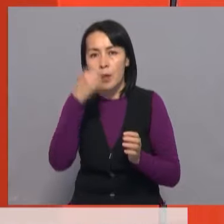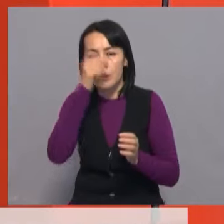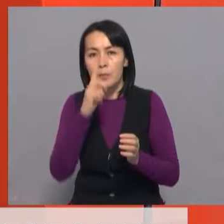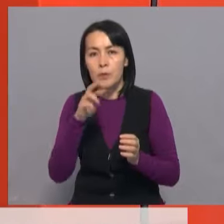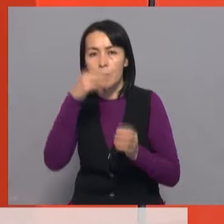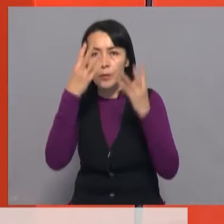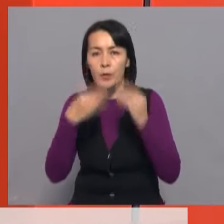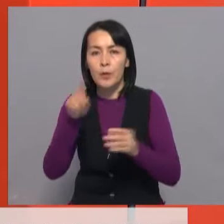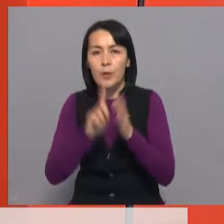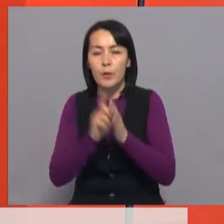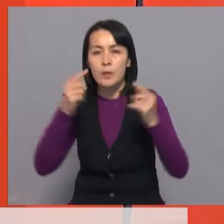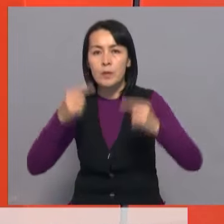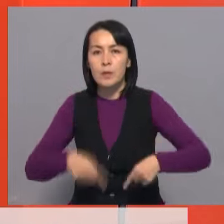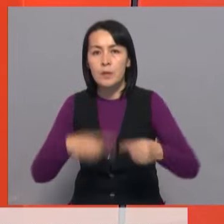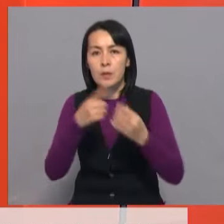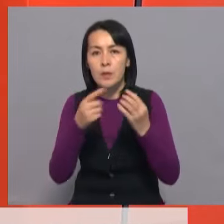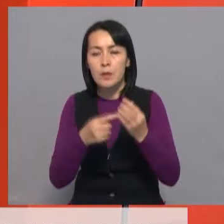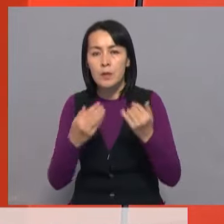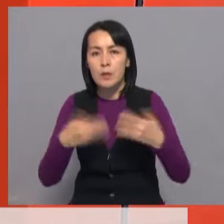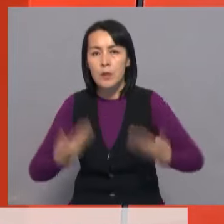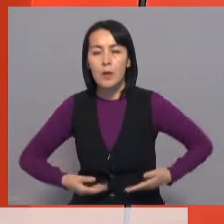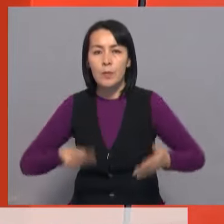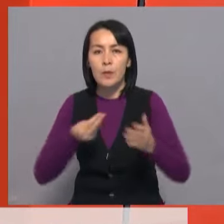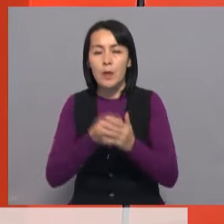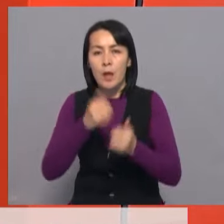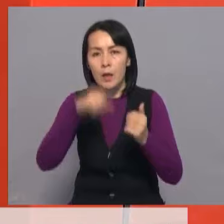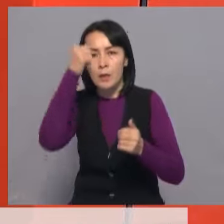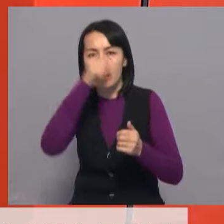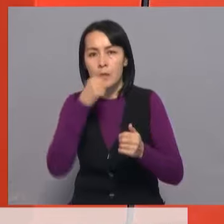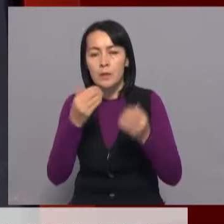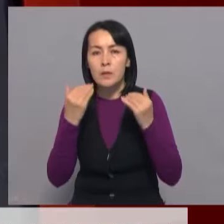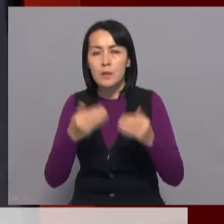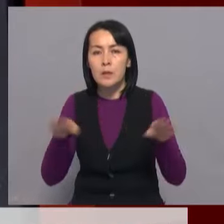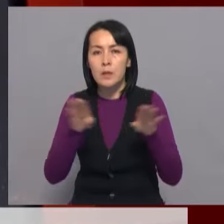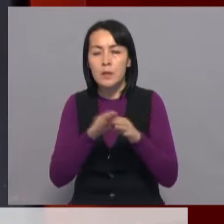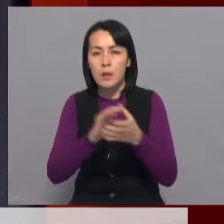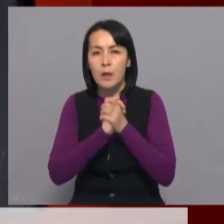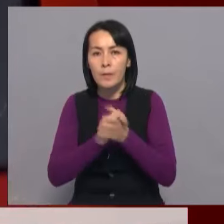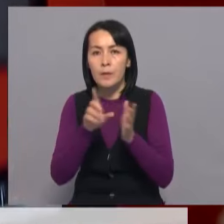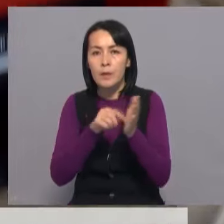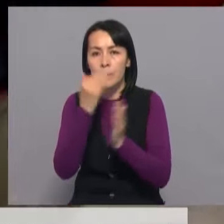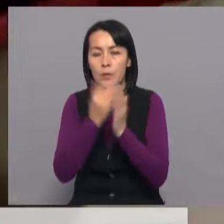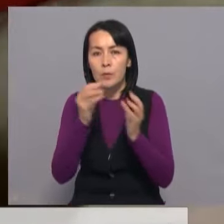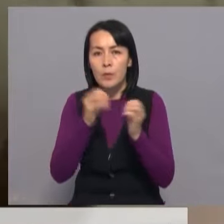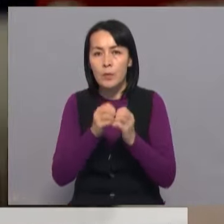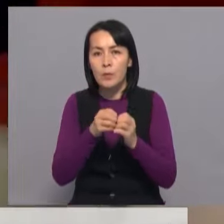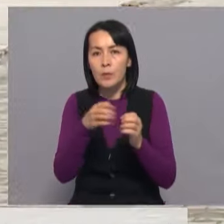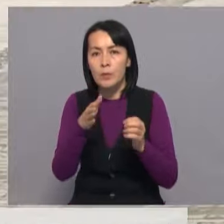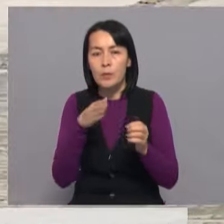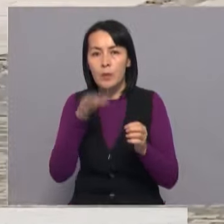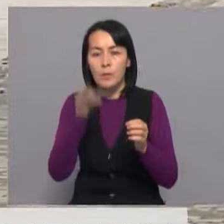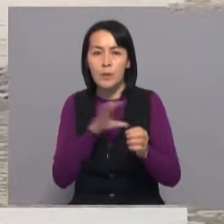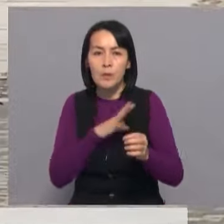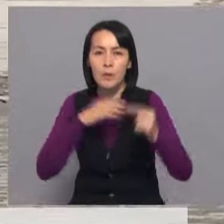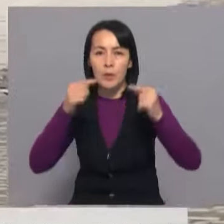1 қаңтардан бастап инфляция деңгейін ескере отырып, әлеуметтік төлемдерді жыл сайынғы индекстеу шеңберінде ынтымақты зейнетақы өсімі 10,5% болды. Сонымен